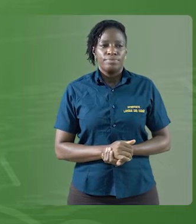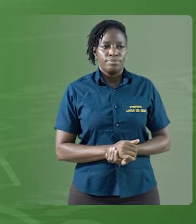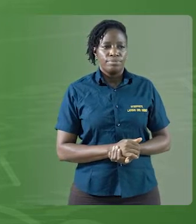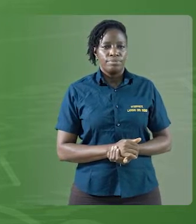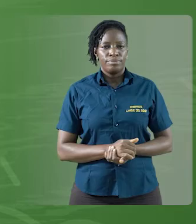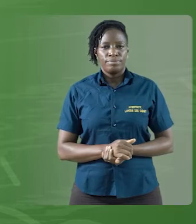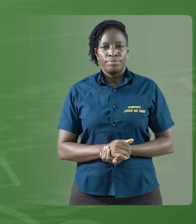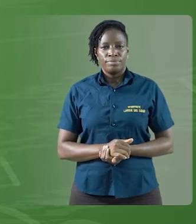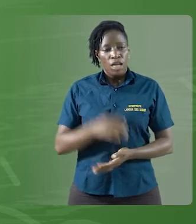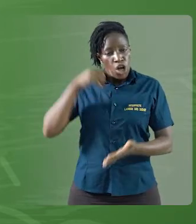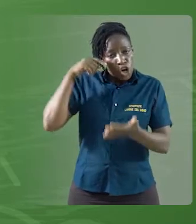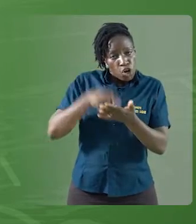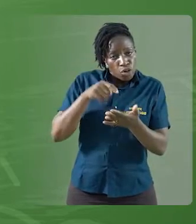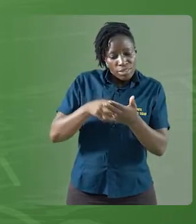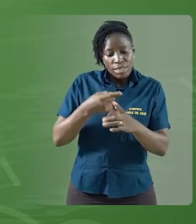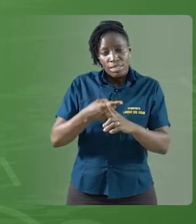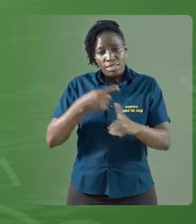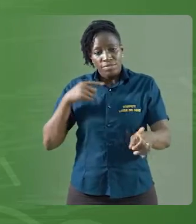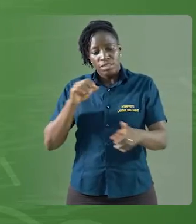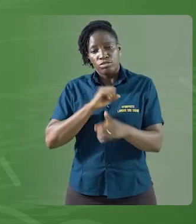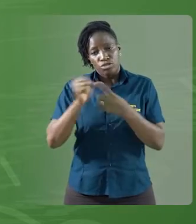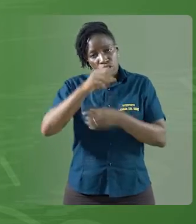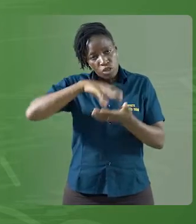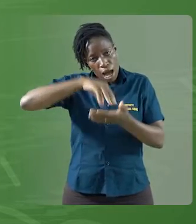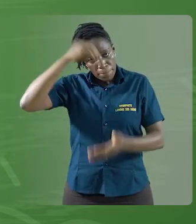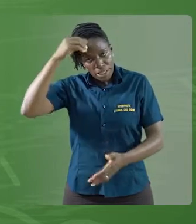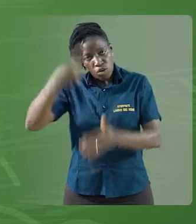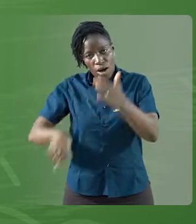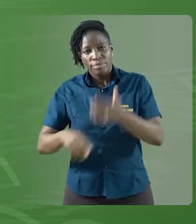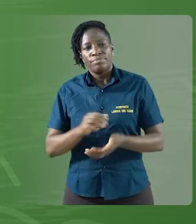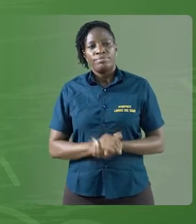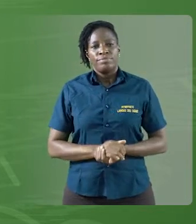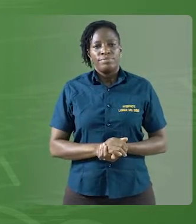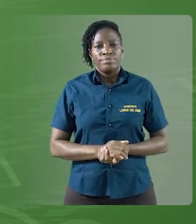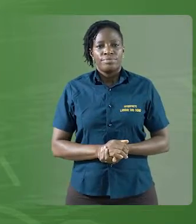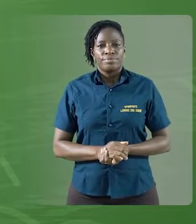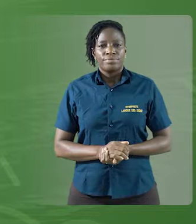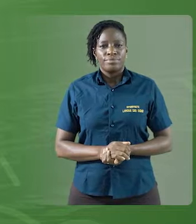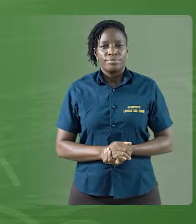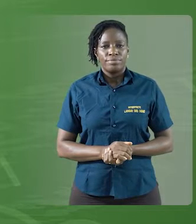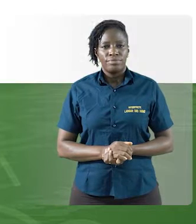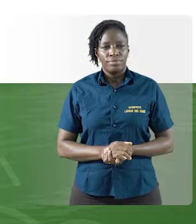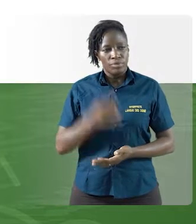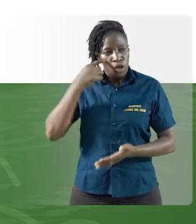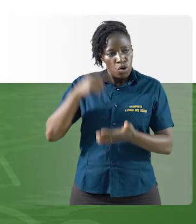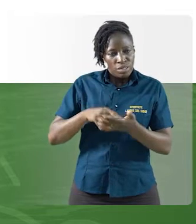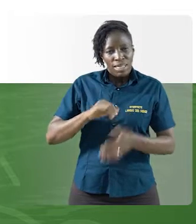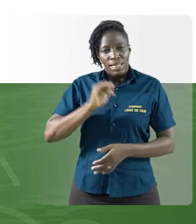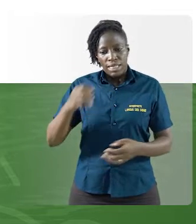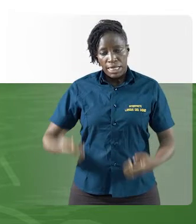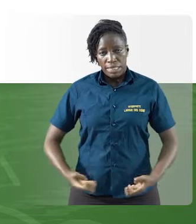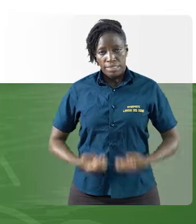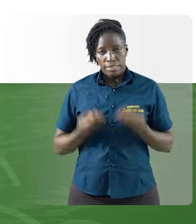Le constat qui découle de cette situation est le suivant. Il